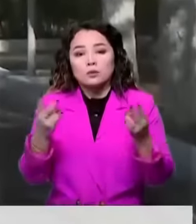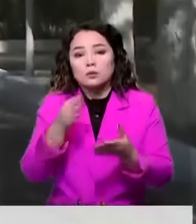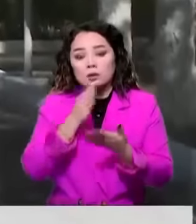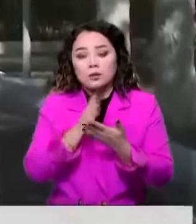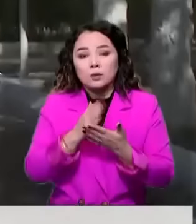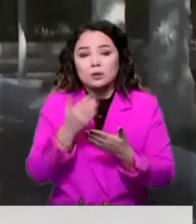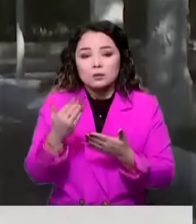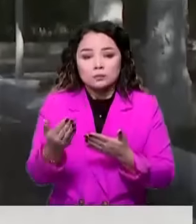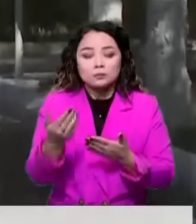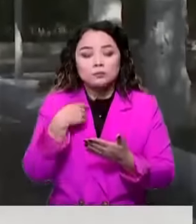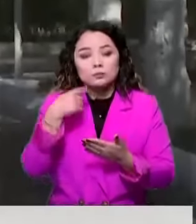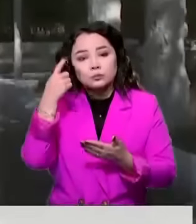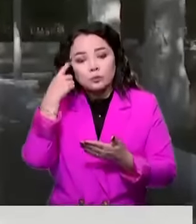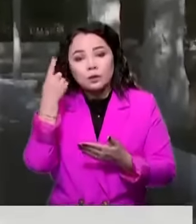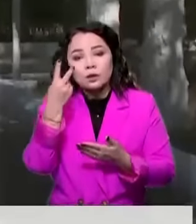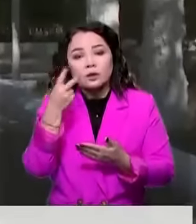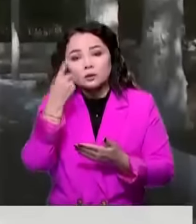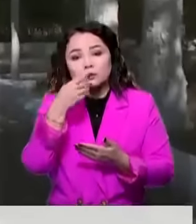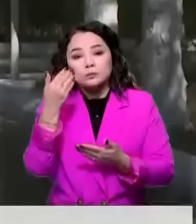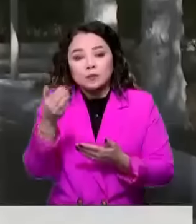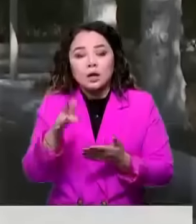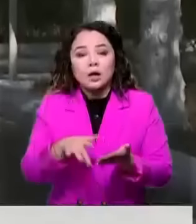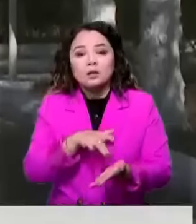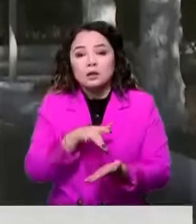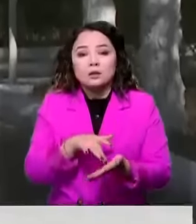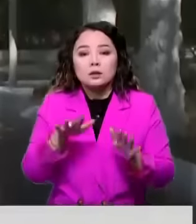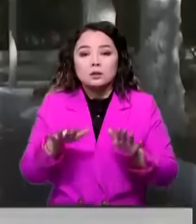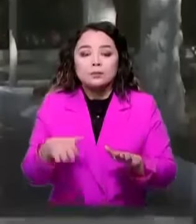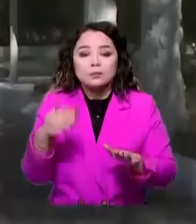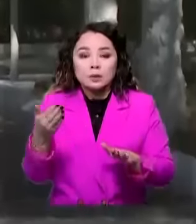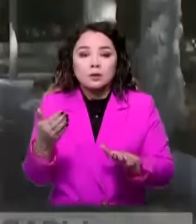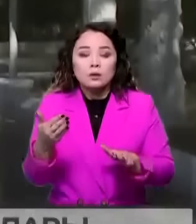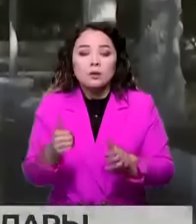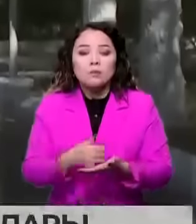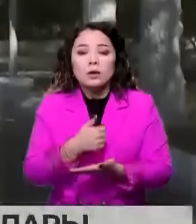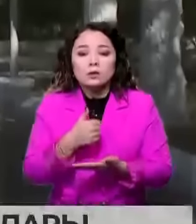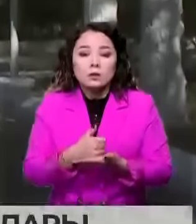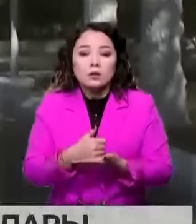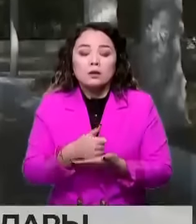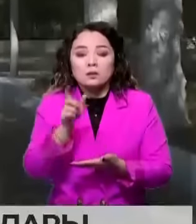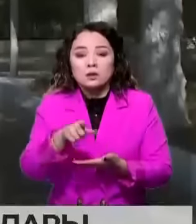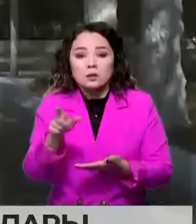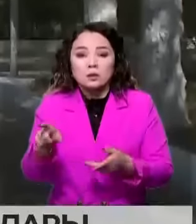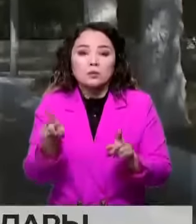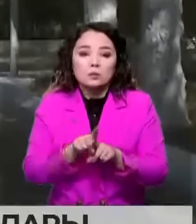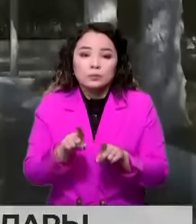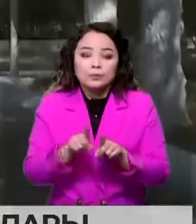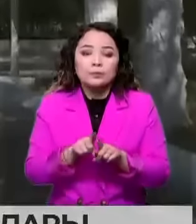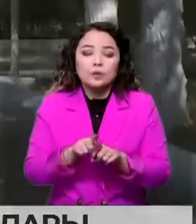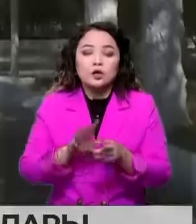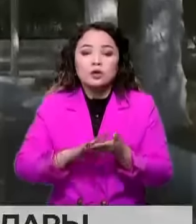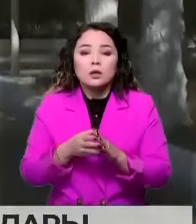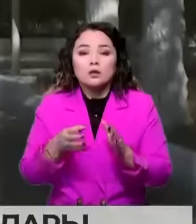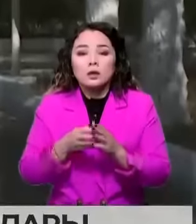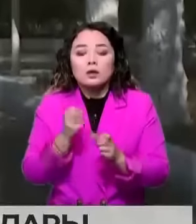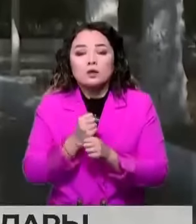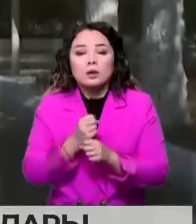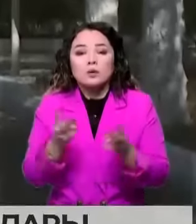жерде. Екінші жағы мынау қалалық басшылық, акимат жағынан сондай бір жағдайлар жасау